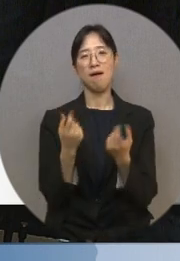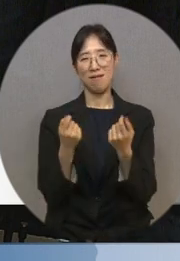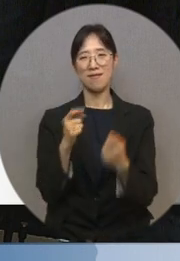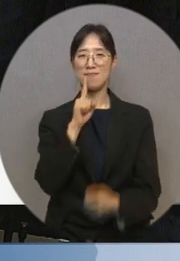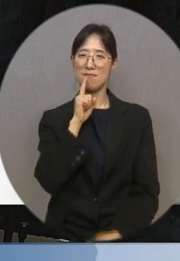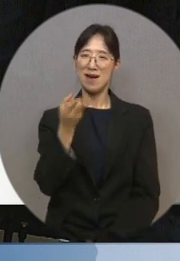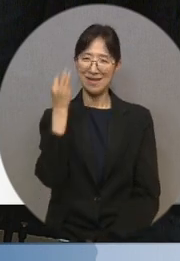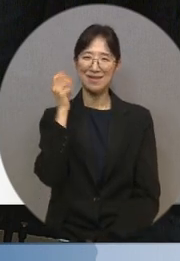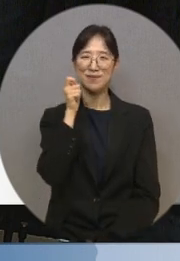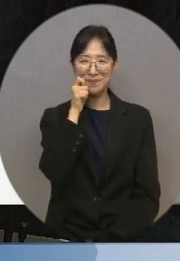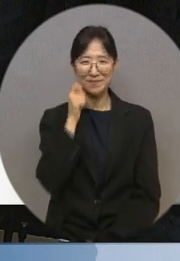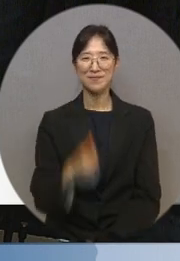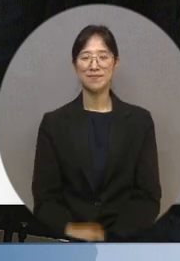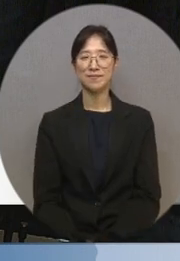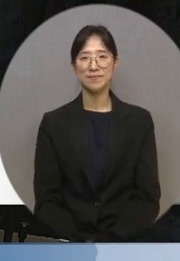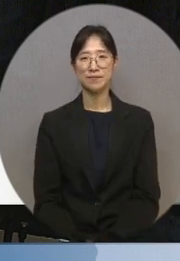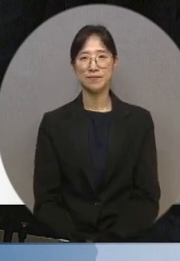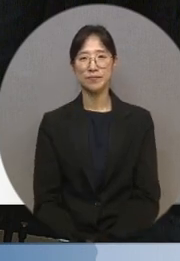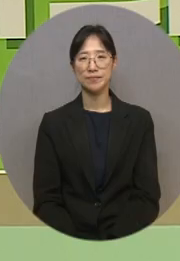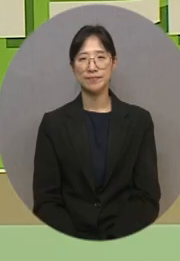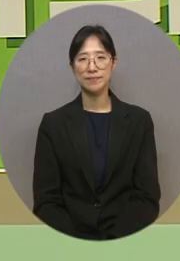않습니다. 함께 만나보시죠.